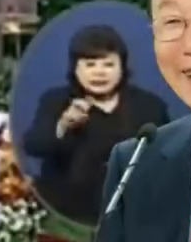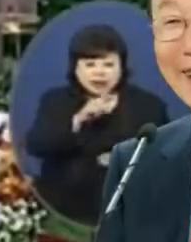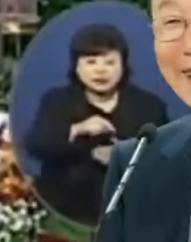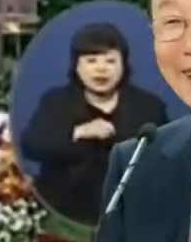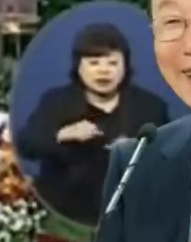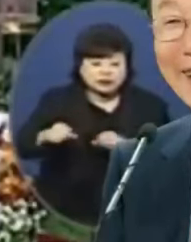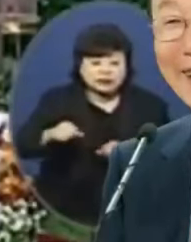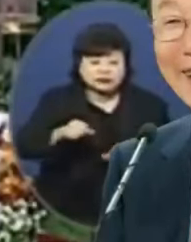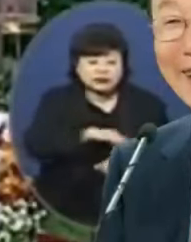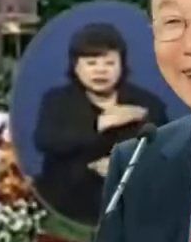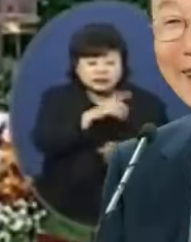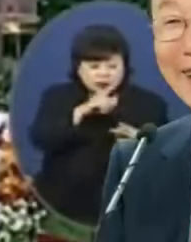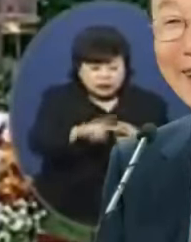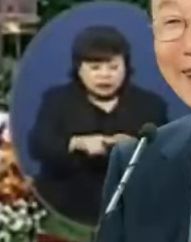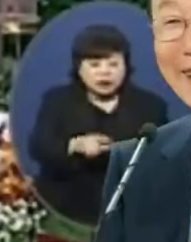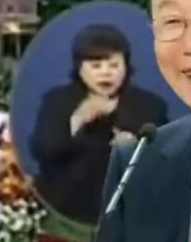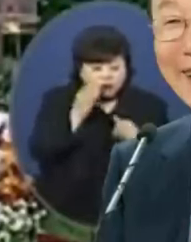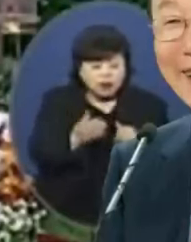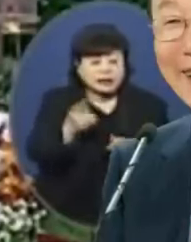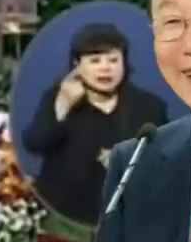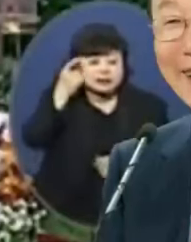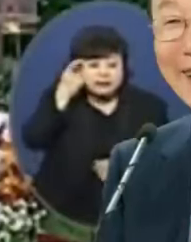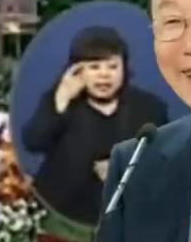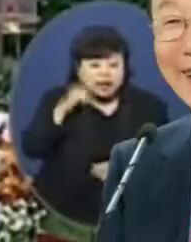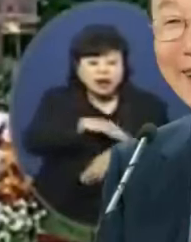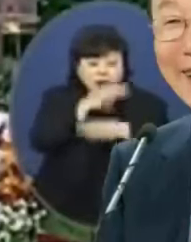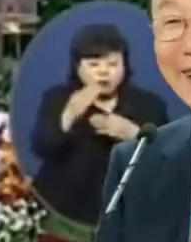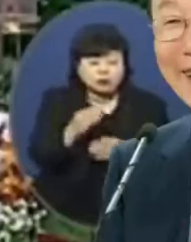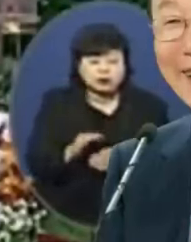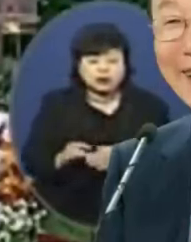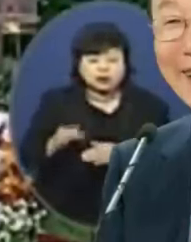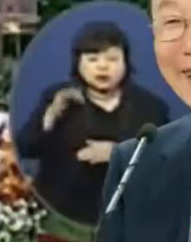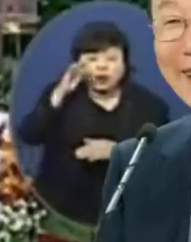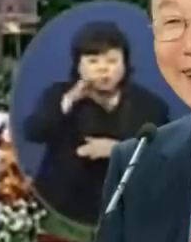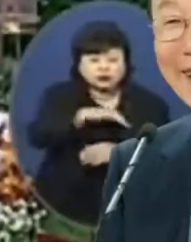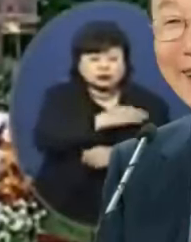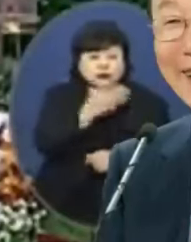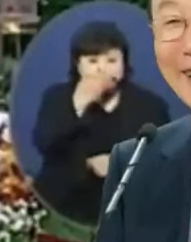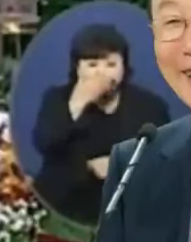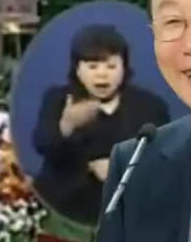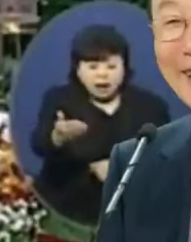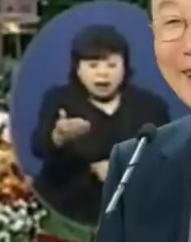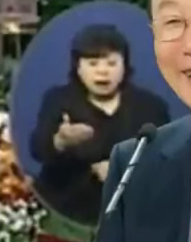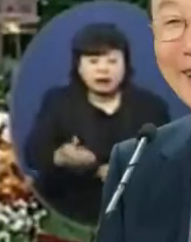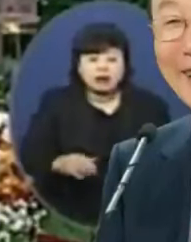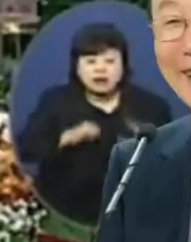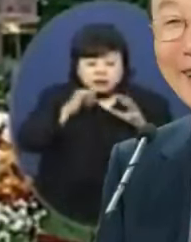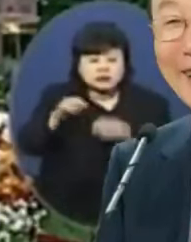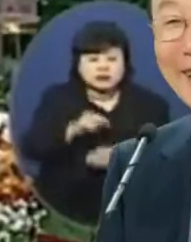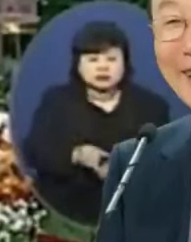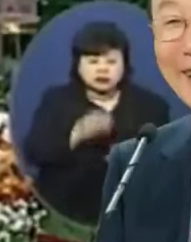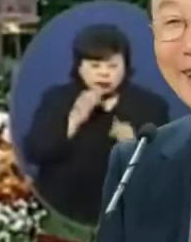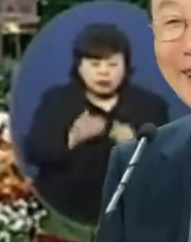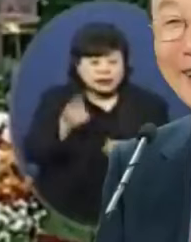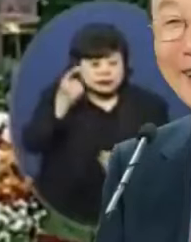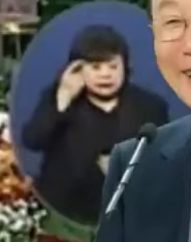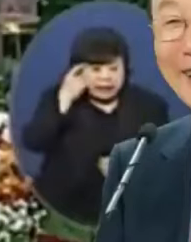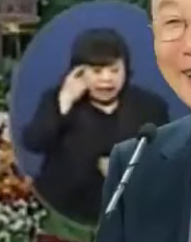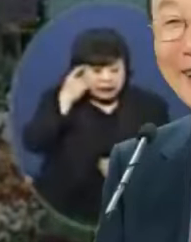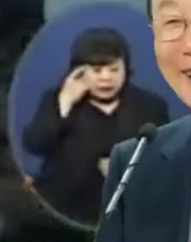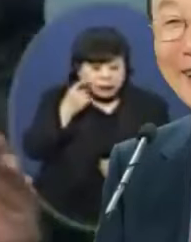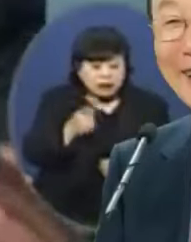역사하시는 능력대로 우리가 구하는 것이나 생각하는 모든 것에 넘치도록 능히 하시려 우리가 이 세상에서 고향을 생각하는